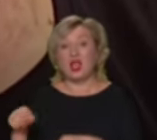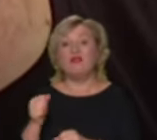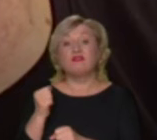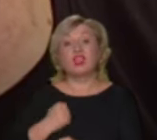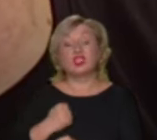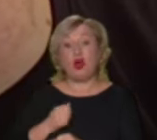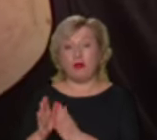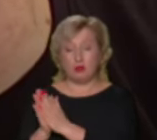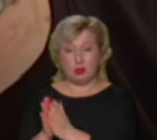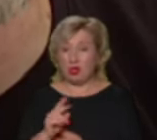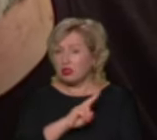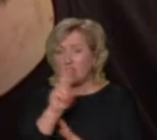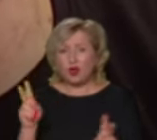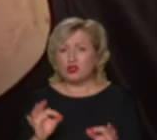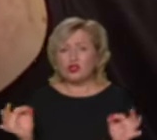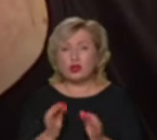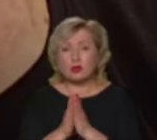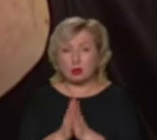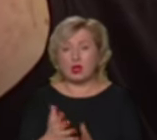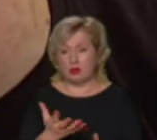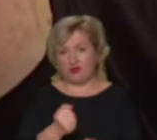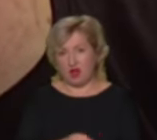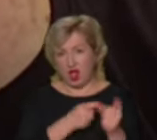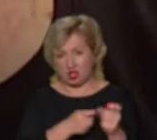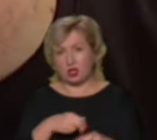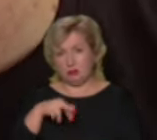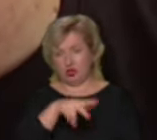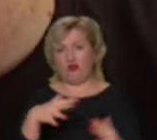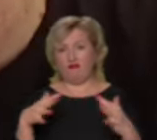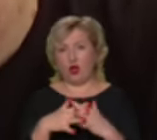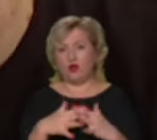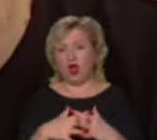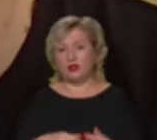попросили. Я нікого нічого не просив. Я просто взяв калаша і пішов воювати.